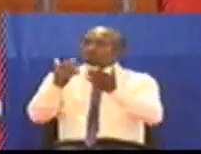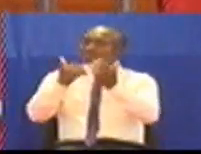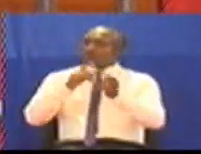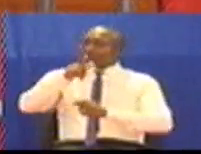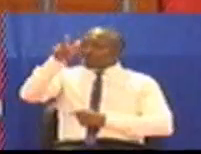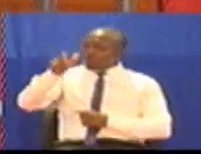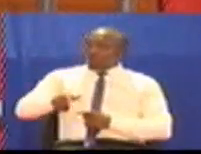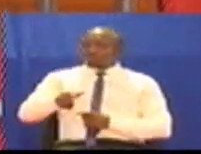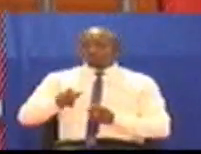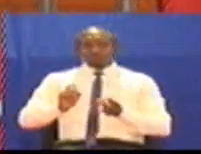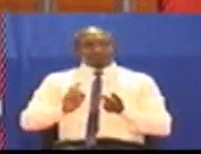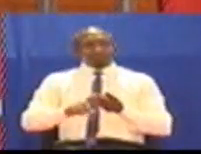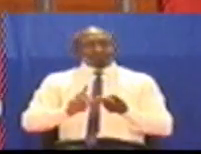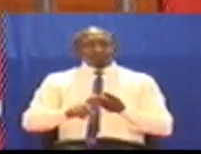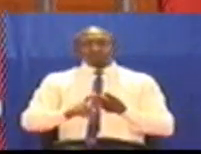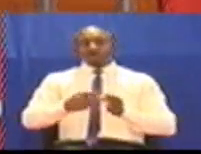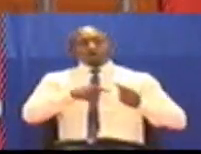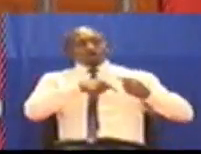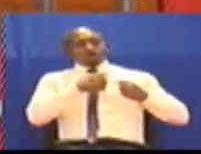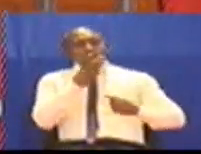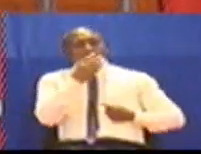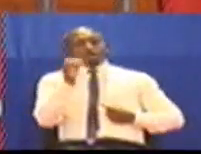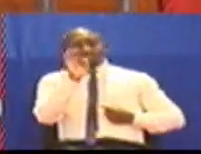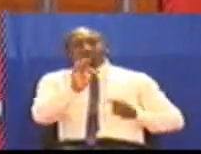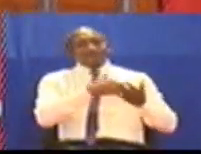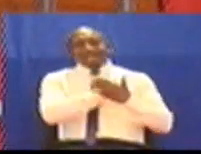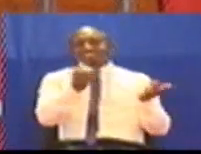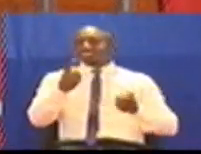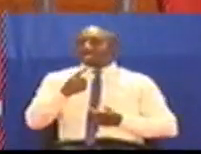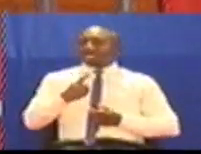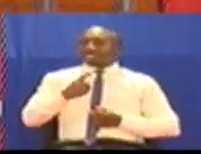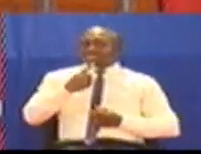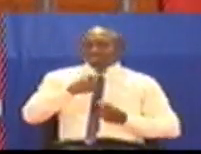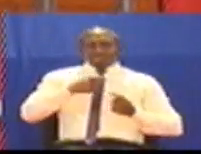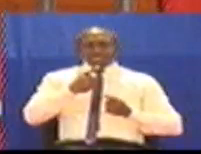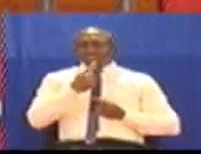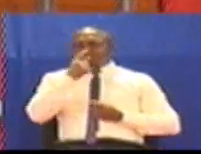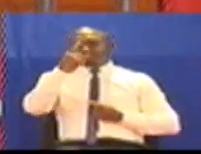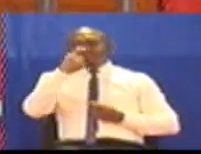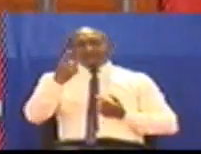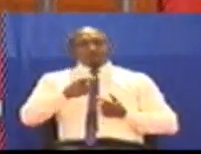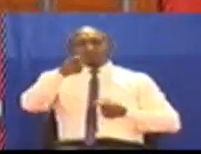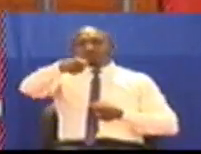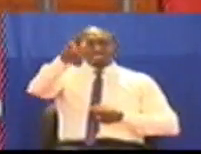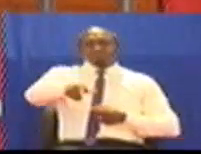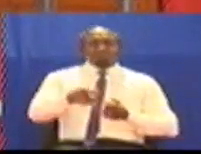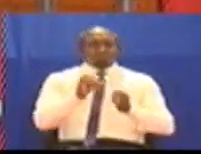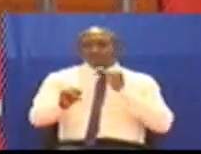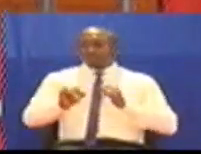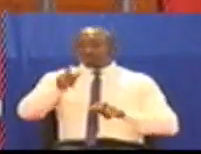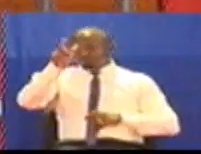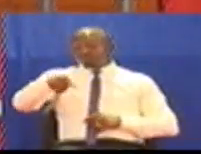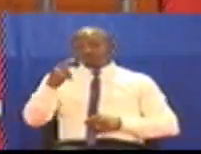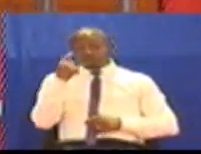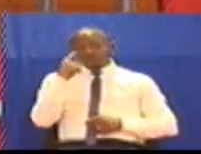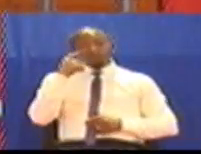ambao roho zao hazina sifa za kusifia, hatuwezi kuwalaumu. Lakini mwenye macho anaona,